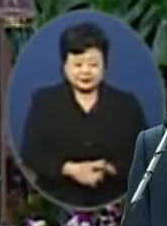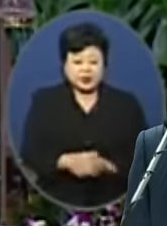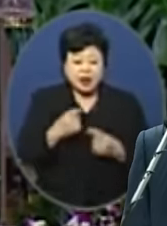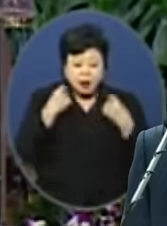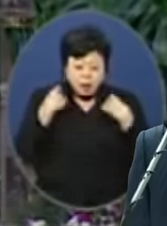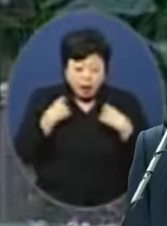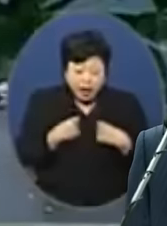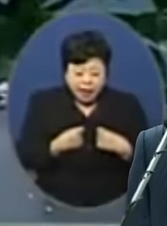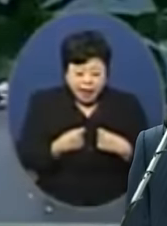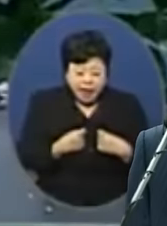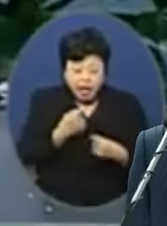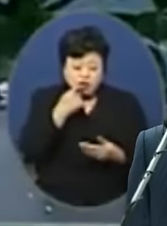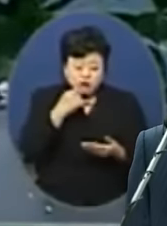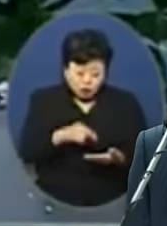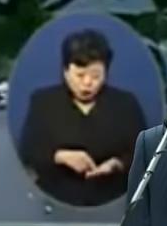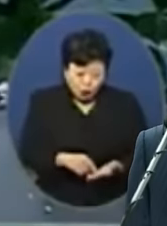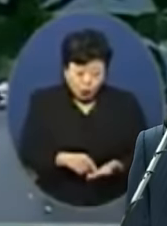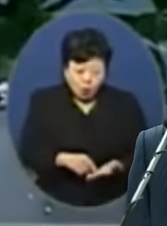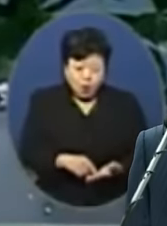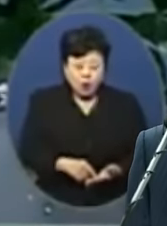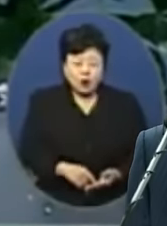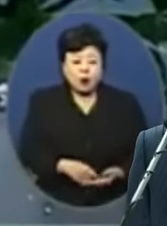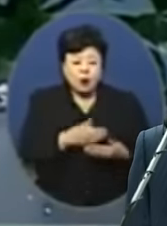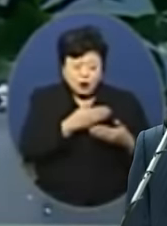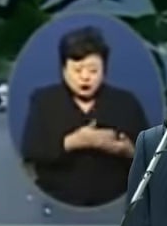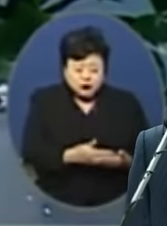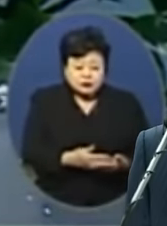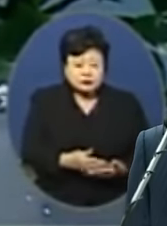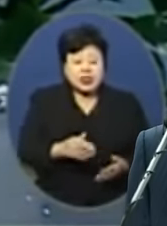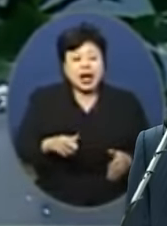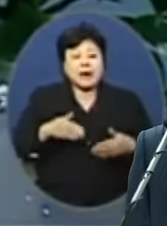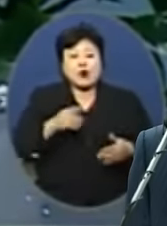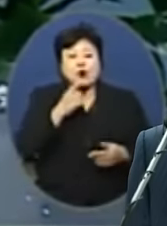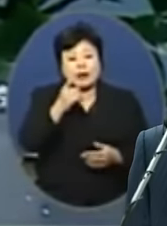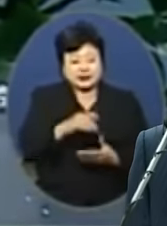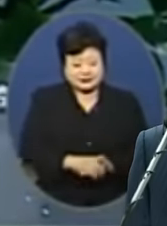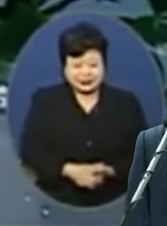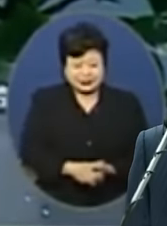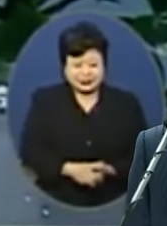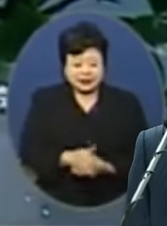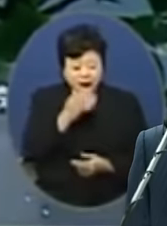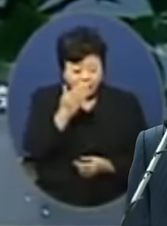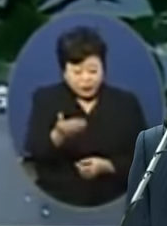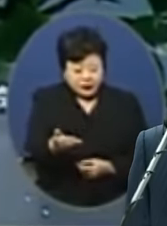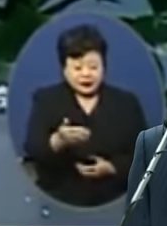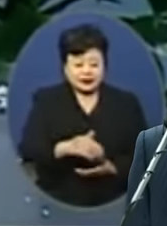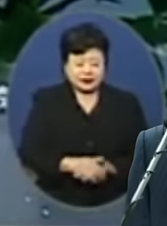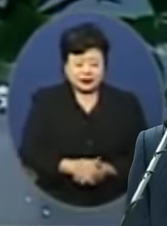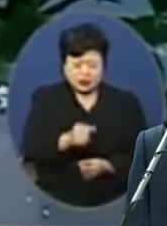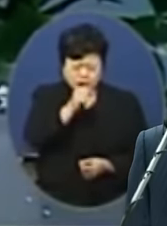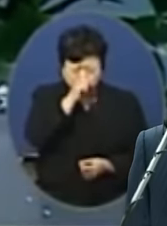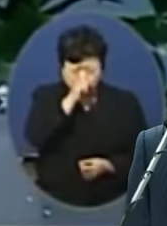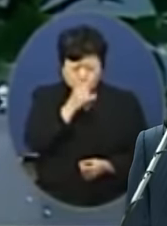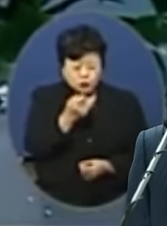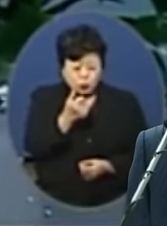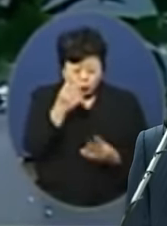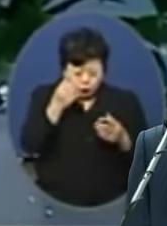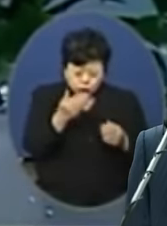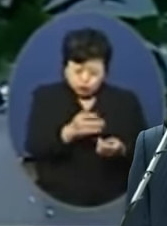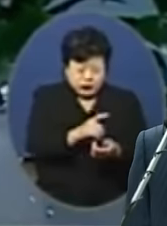멍에는 쉽고 내가 걸머진 짐은 가볍다. 너희들에게 조금도 고통스럽지